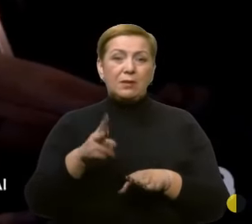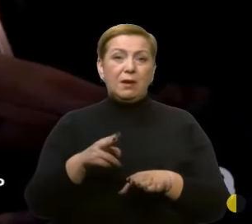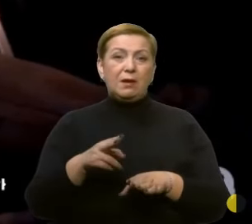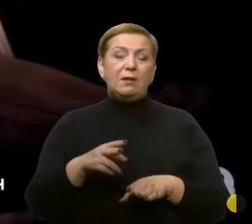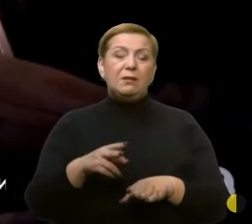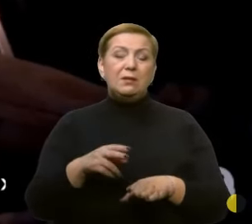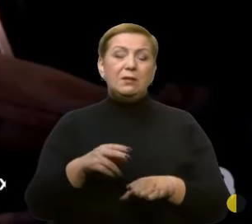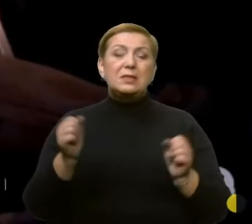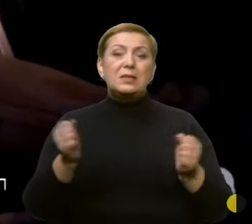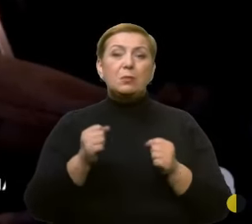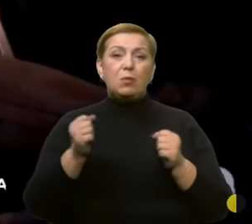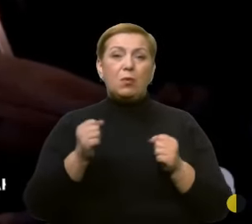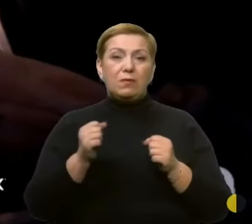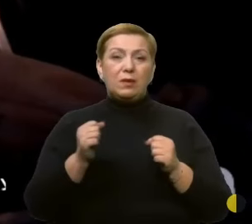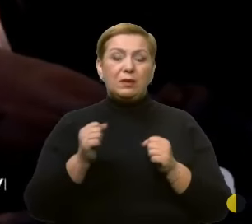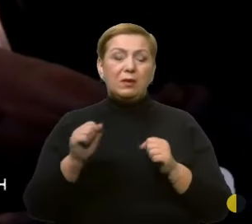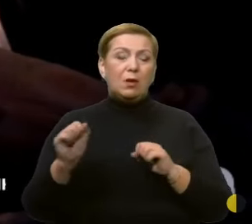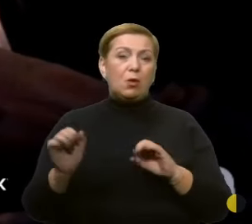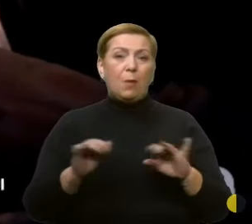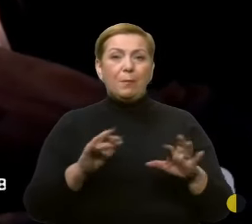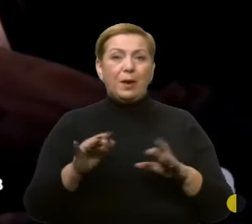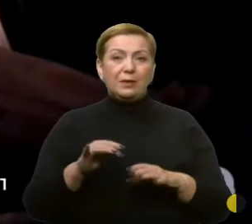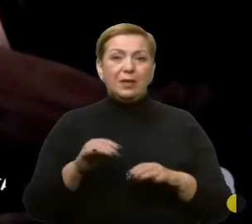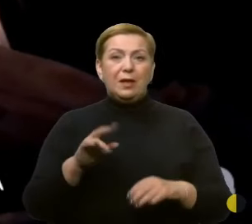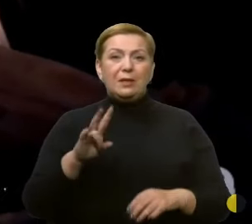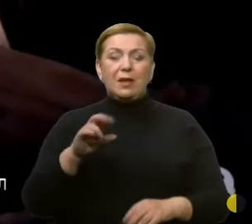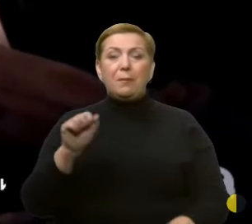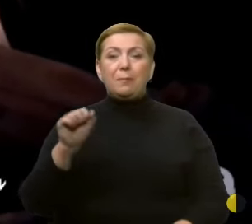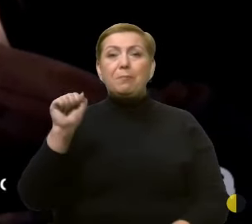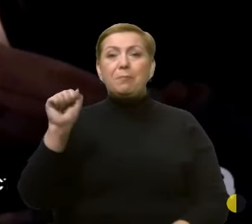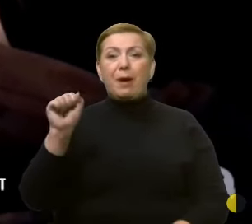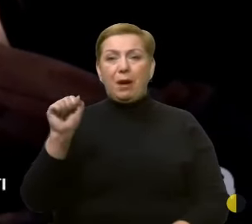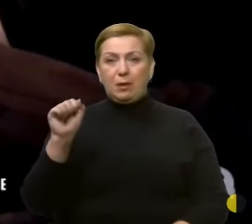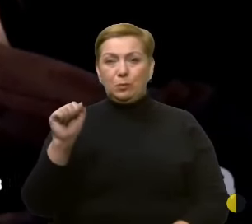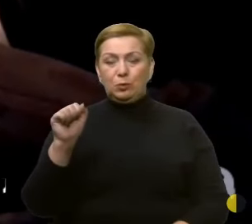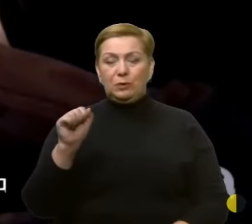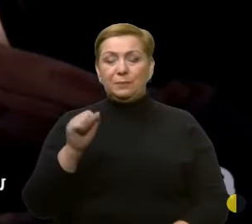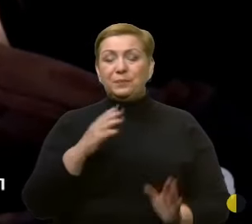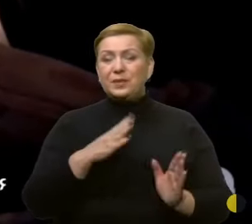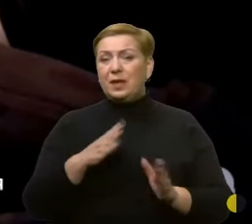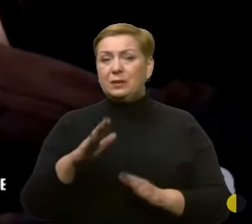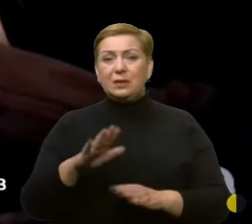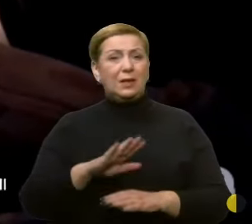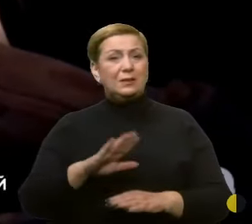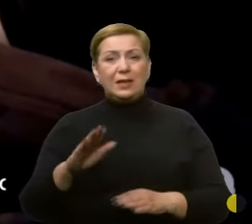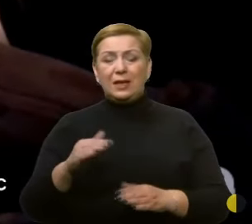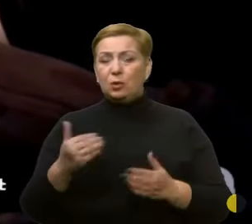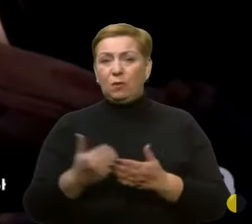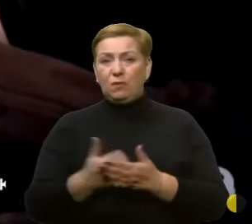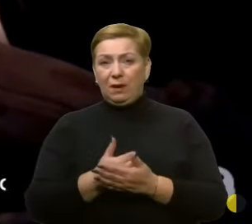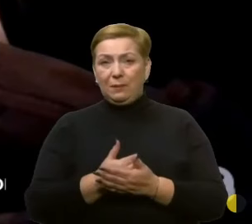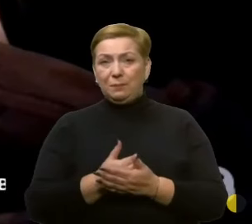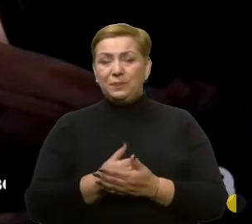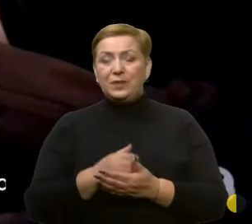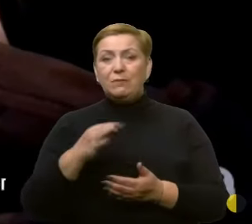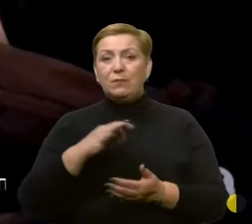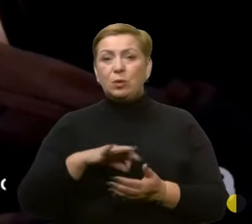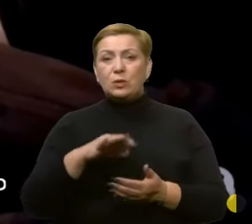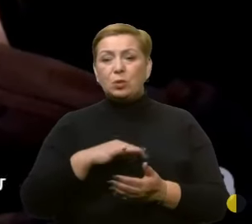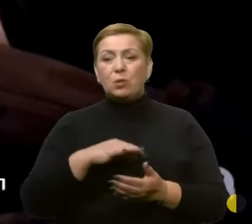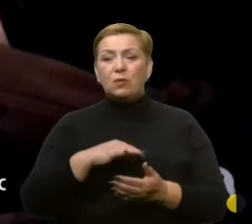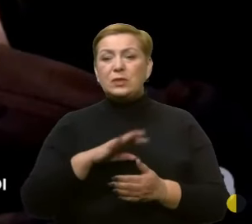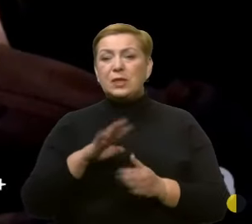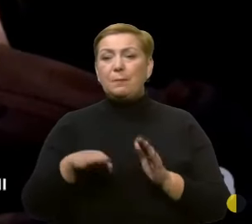Бахмут, тільки масштаби в рази менше. В принципі, тактика не нова. Використовуються підрозділи, так